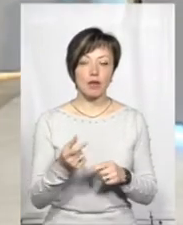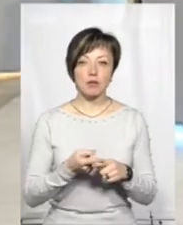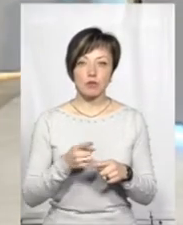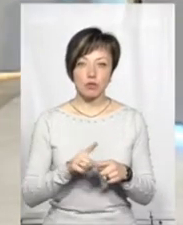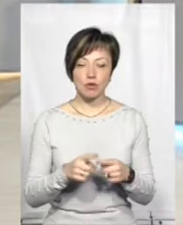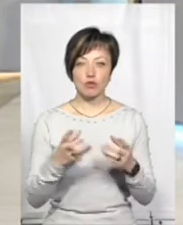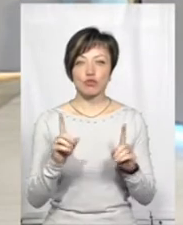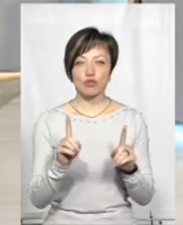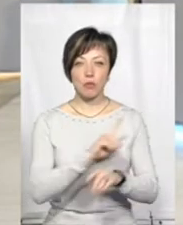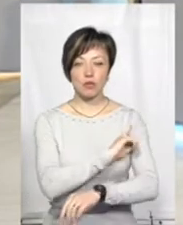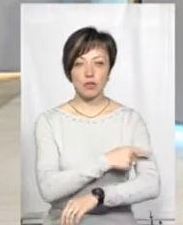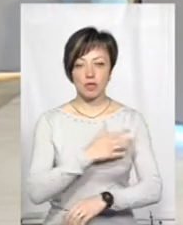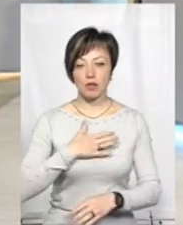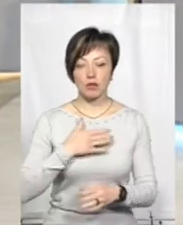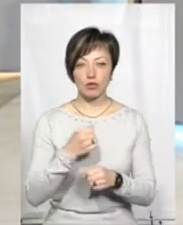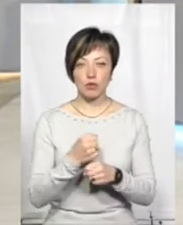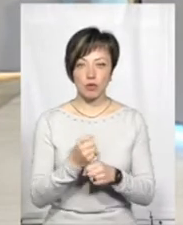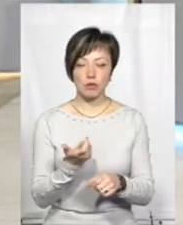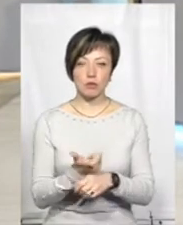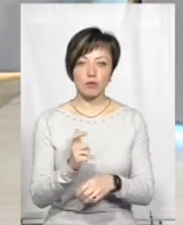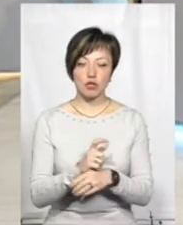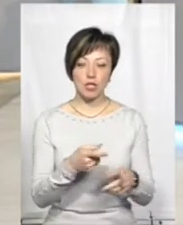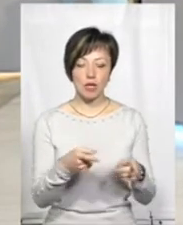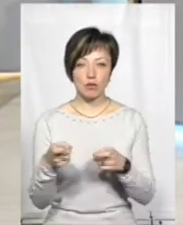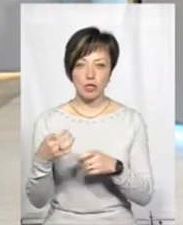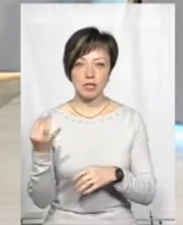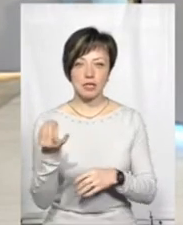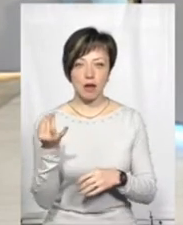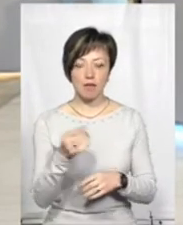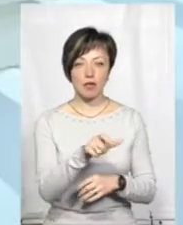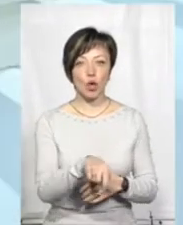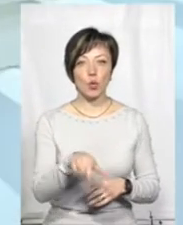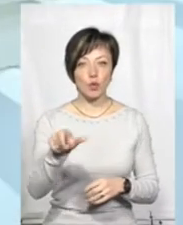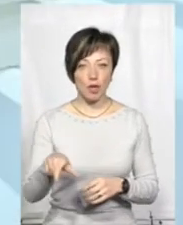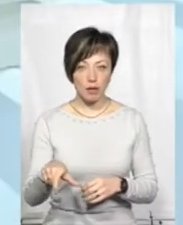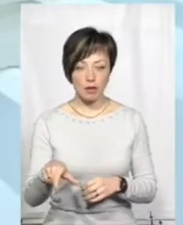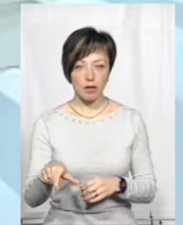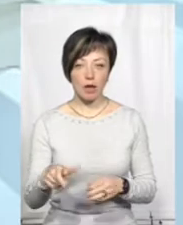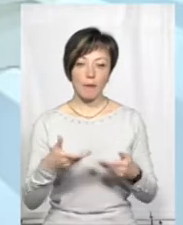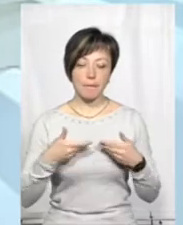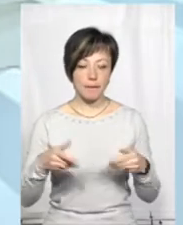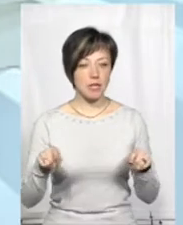ми, щоб трохи посилити, скажімо, нашу роботу, ще більше, скажімо, залучати зацікавлених людей,